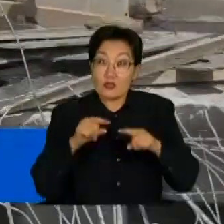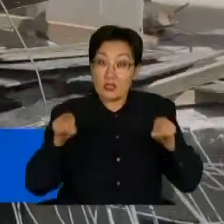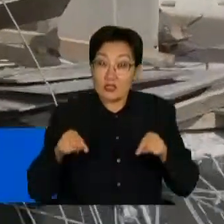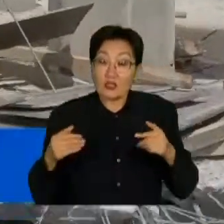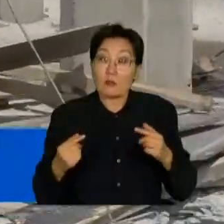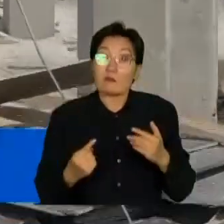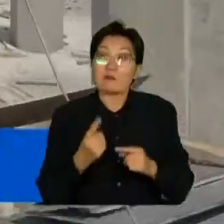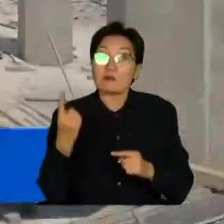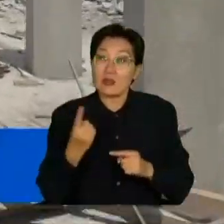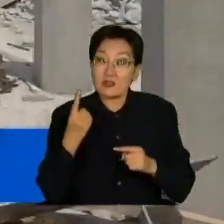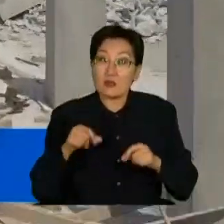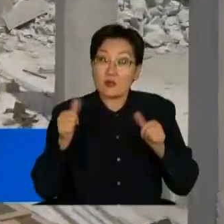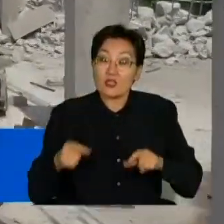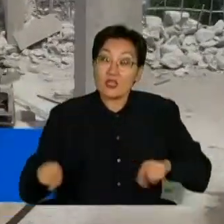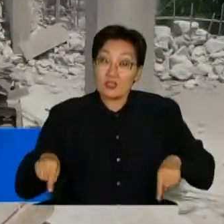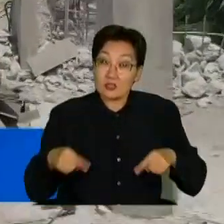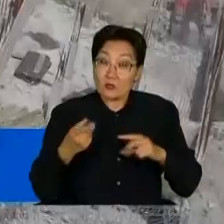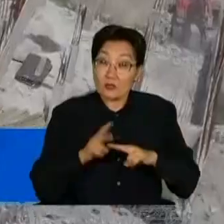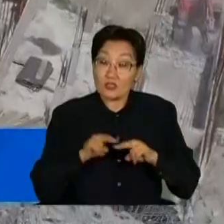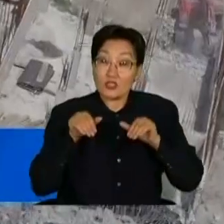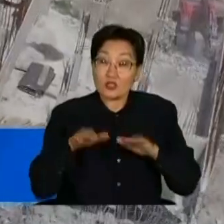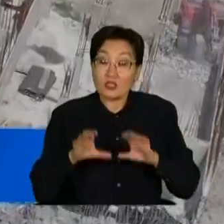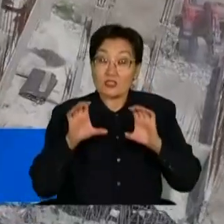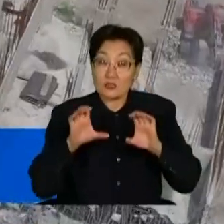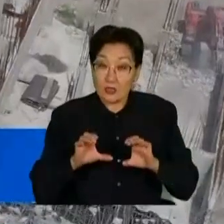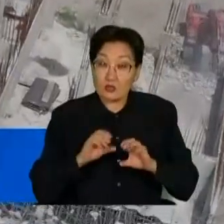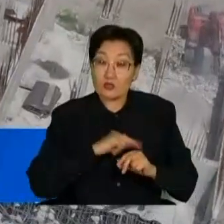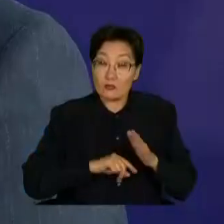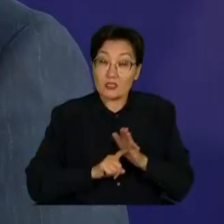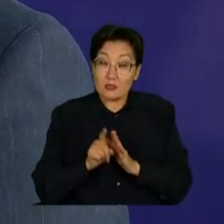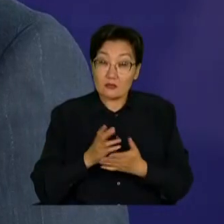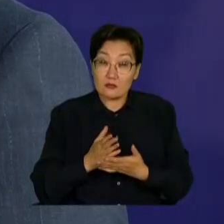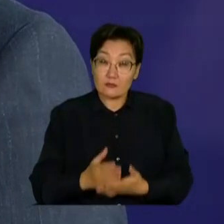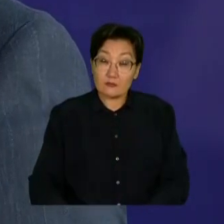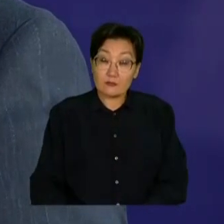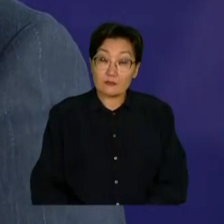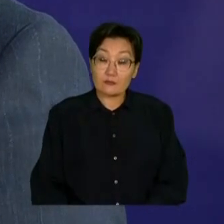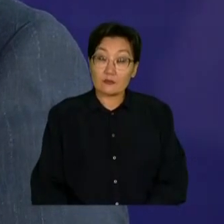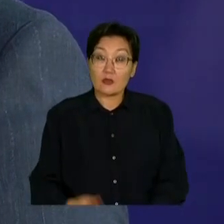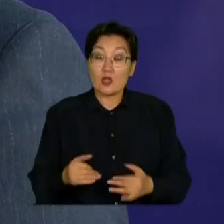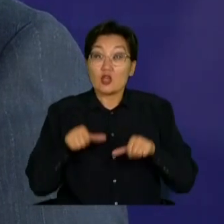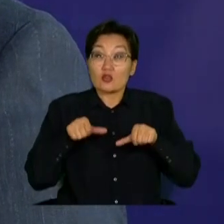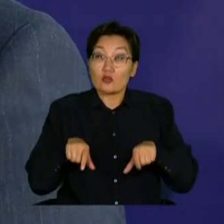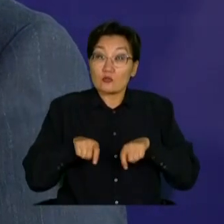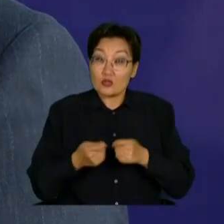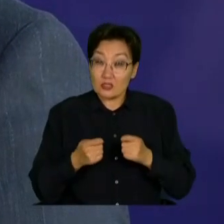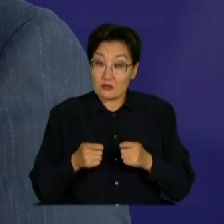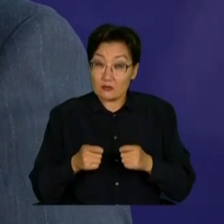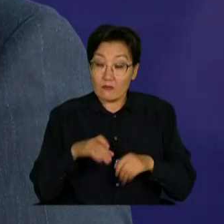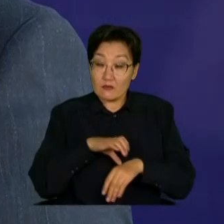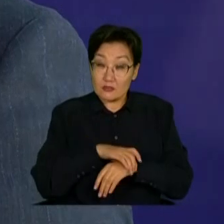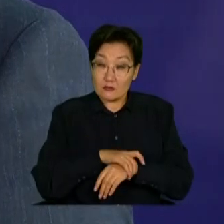нұсқаманы мәжбүрлеп орындауға қатысты сот шешімі заңды күшіне енген. Бұл жерде